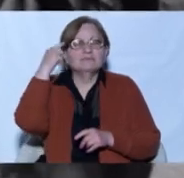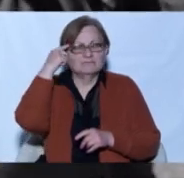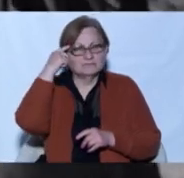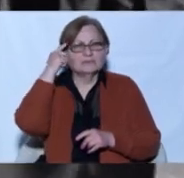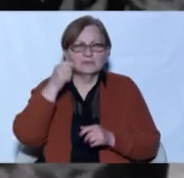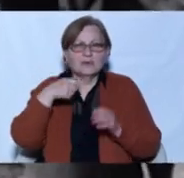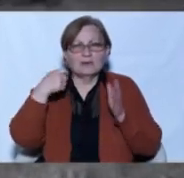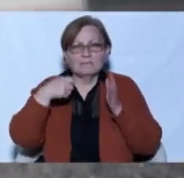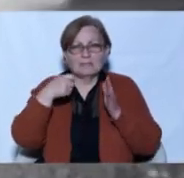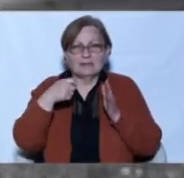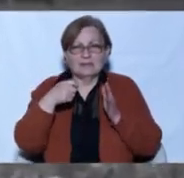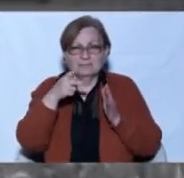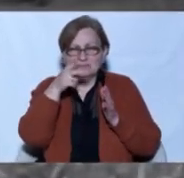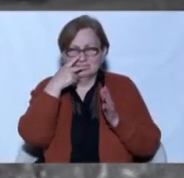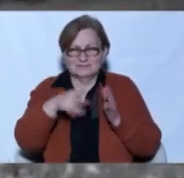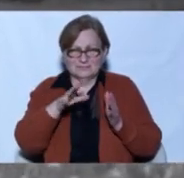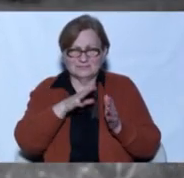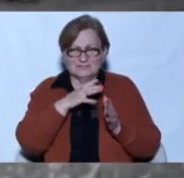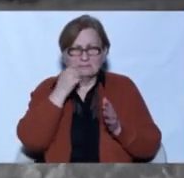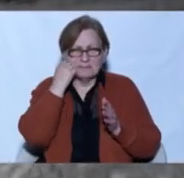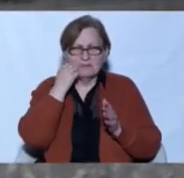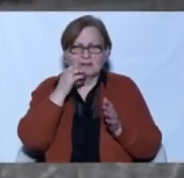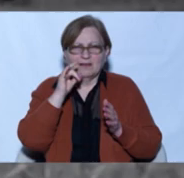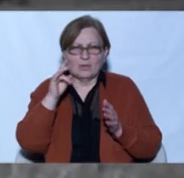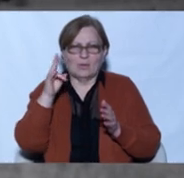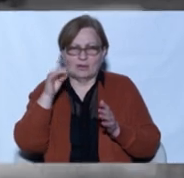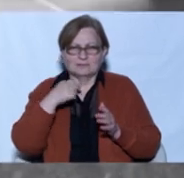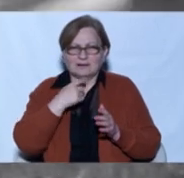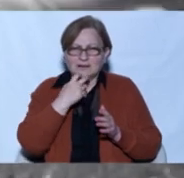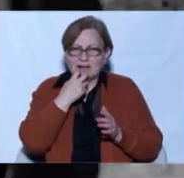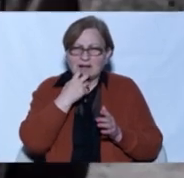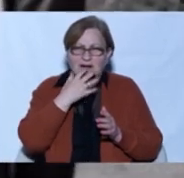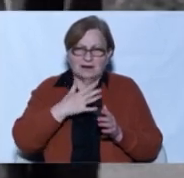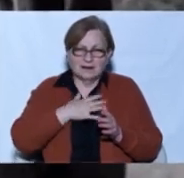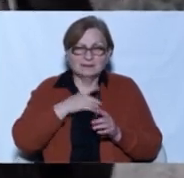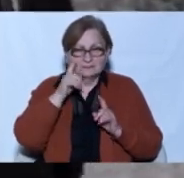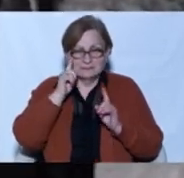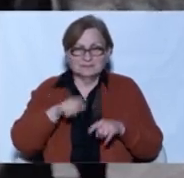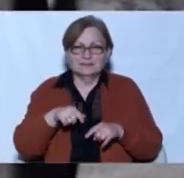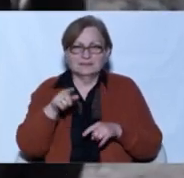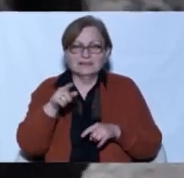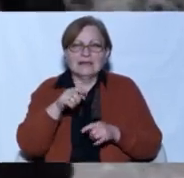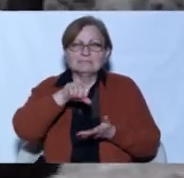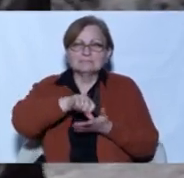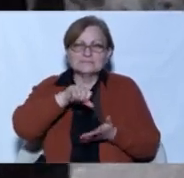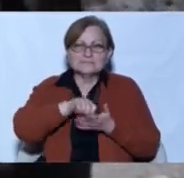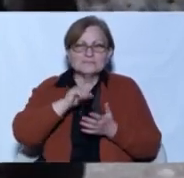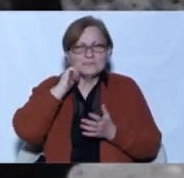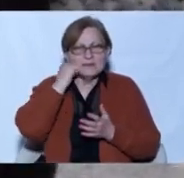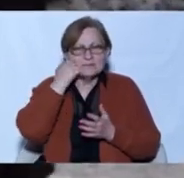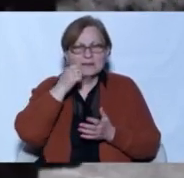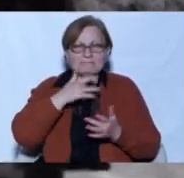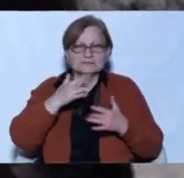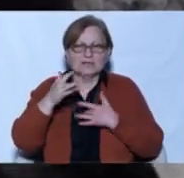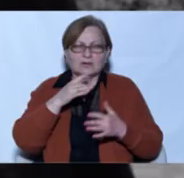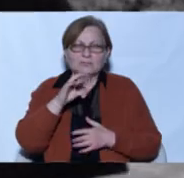ბებია, ილიკო და ილარიონი ნანახიც გექნება და იმასაც იცნობ, ისიც იცი სესილია თაყაიშვილმა,